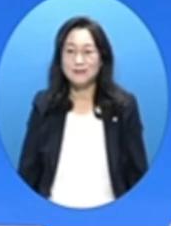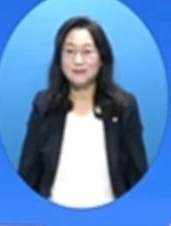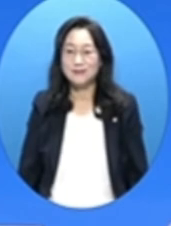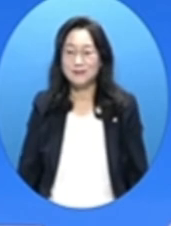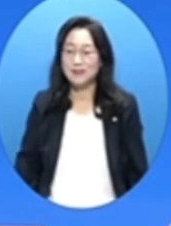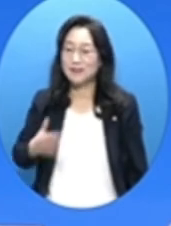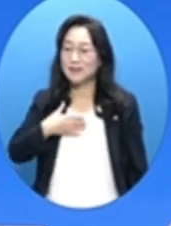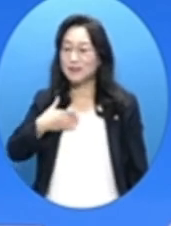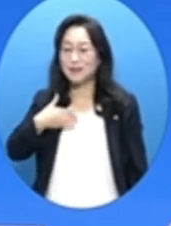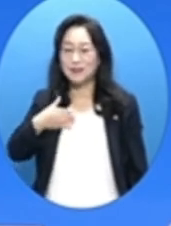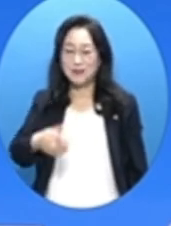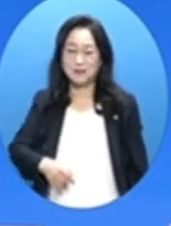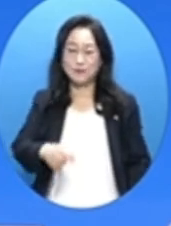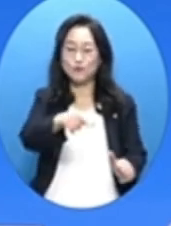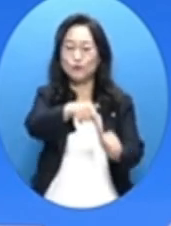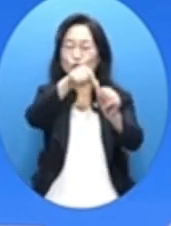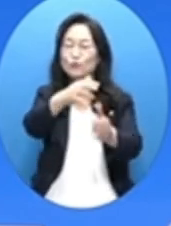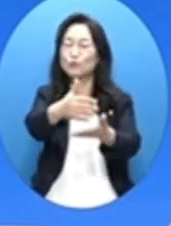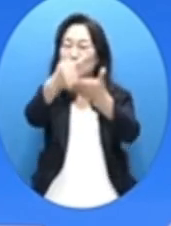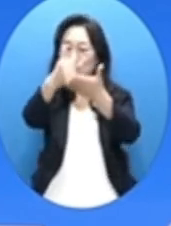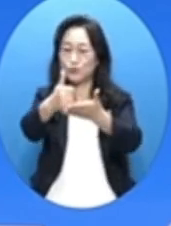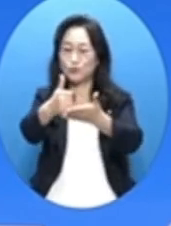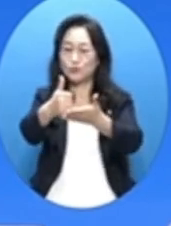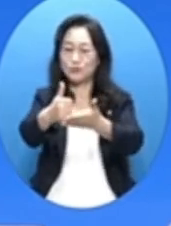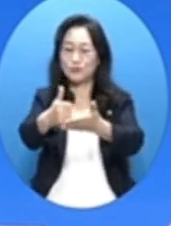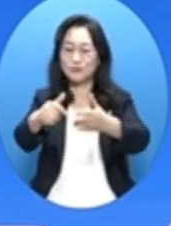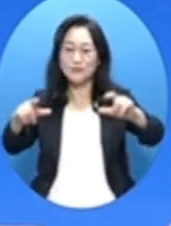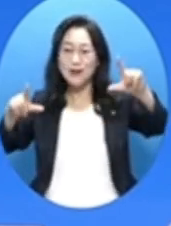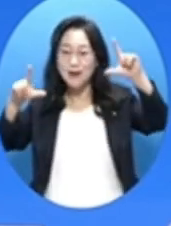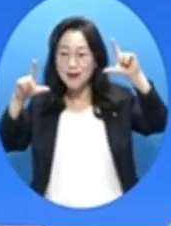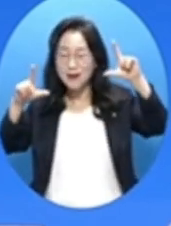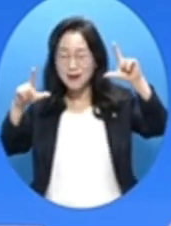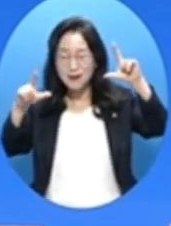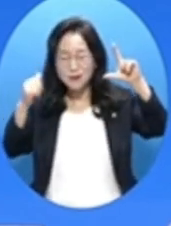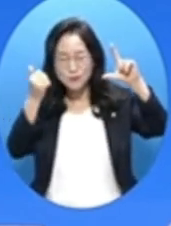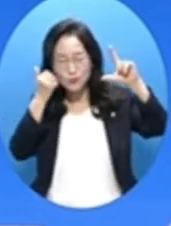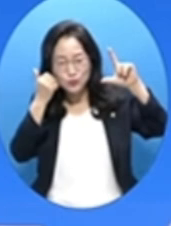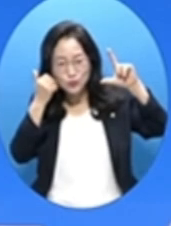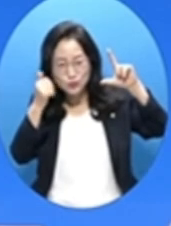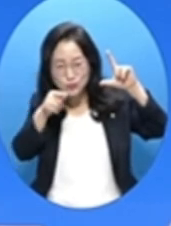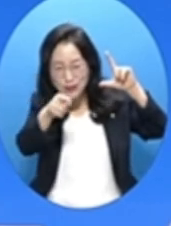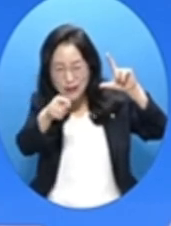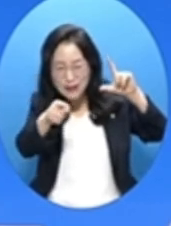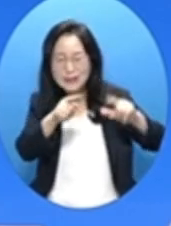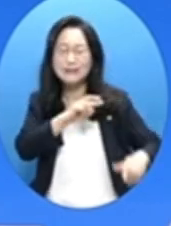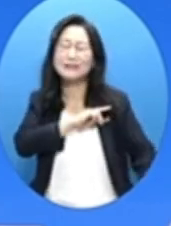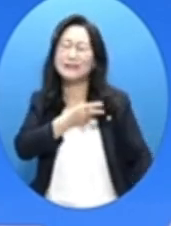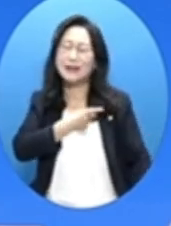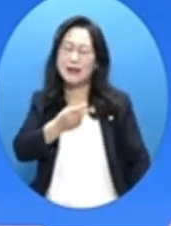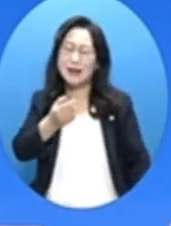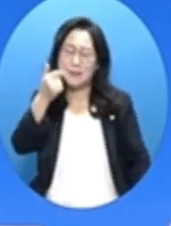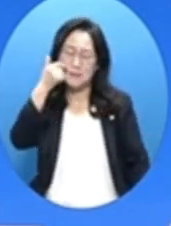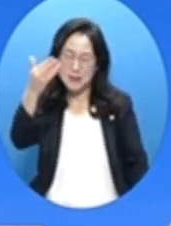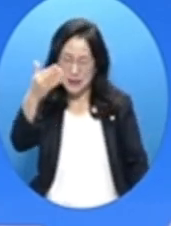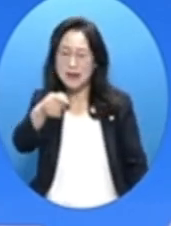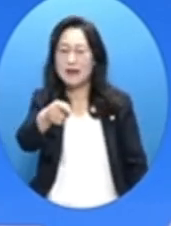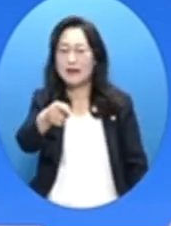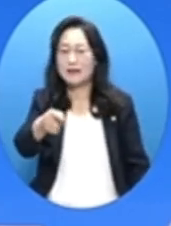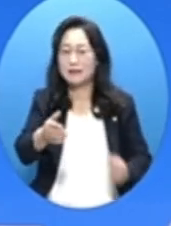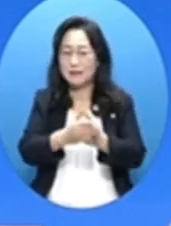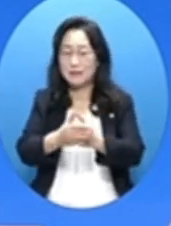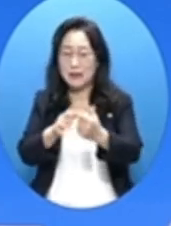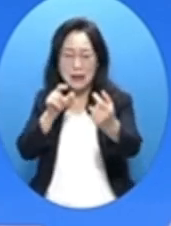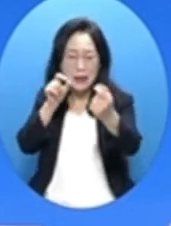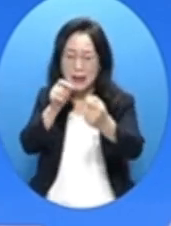내가 구세주다 라는 사람이 있으면 그 사람은 틀림없는 이단이니까 근처도 얼씬하지